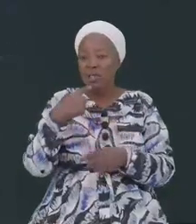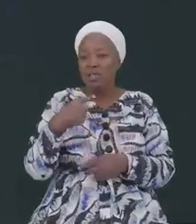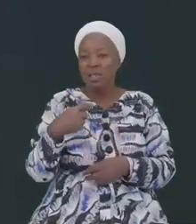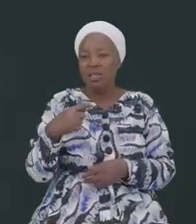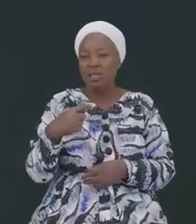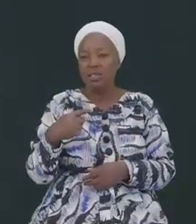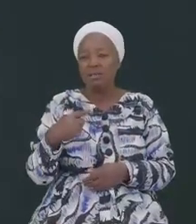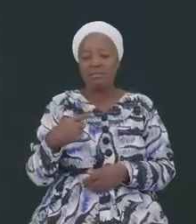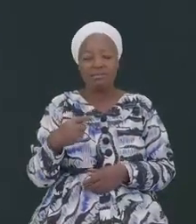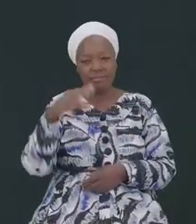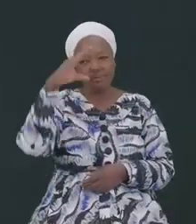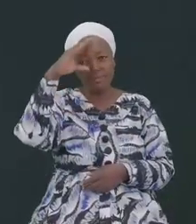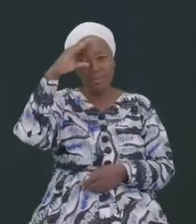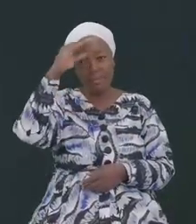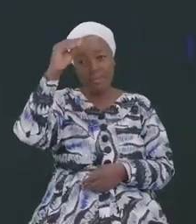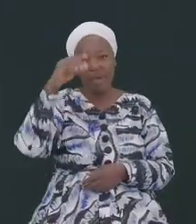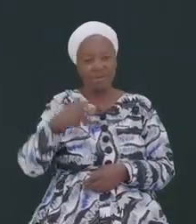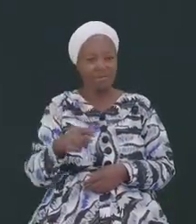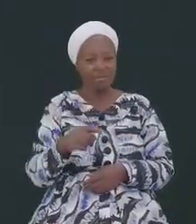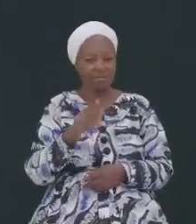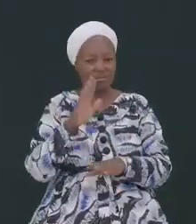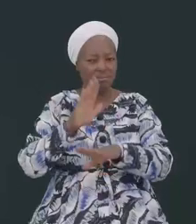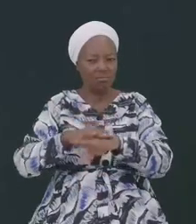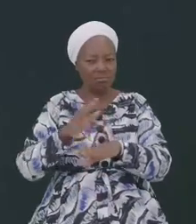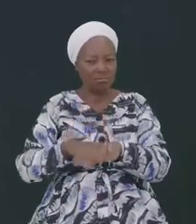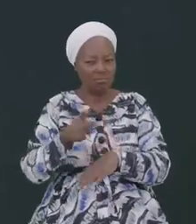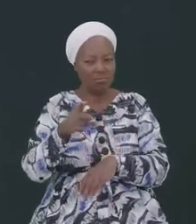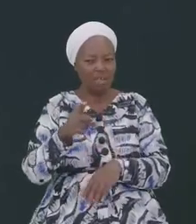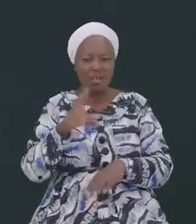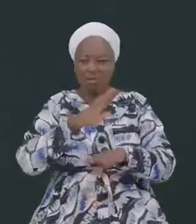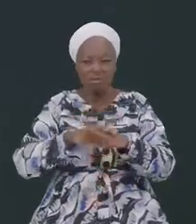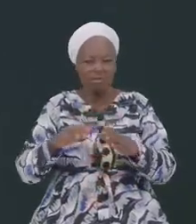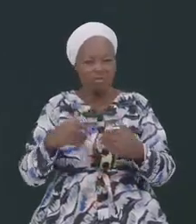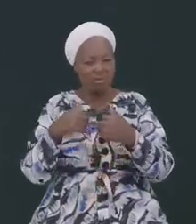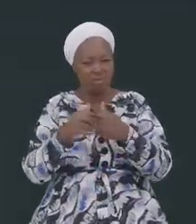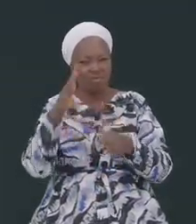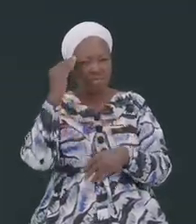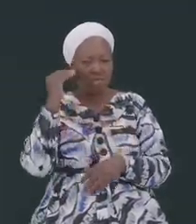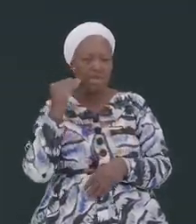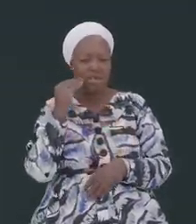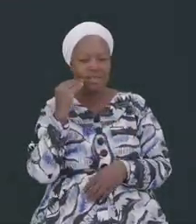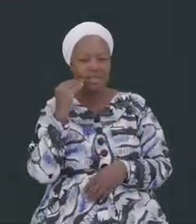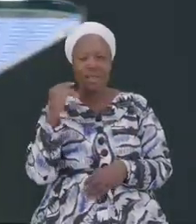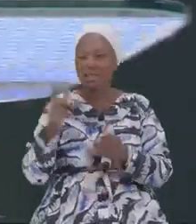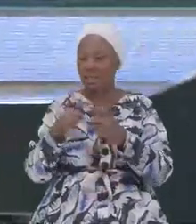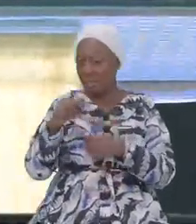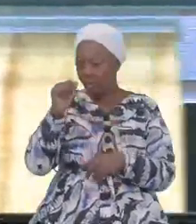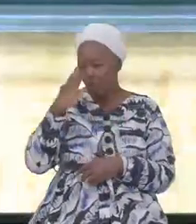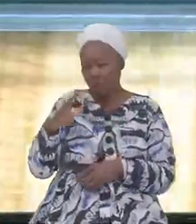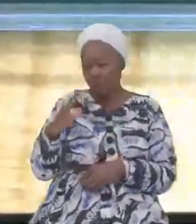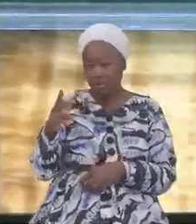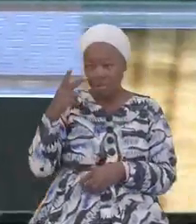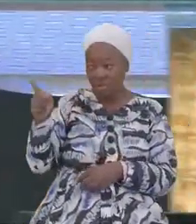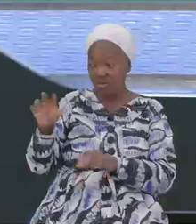l'homme, mon ami, fais attention, ne perds pas la tête. Ne perds pas le contrôle. Femme, regarde ta